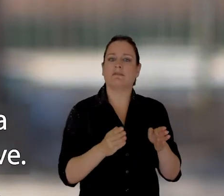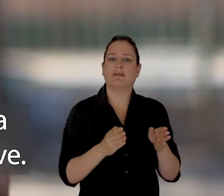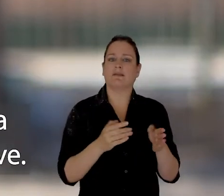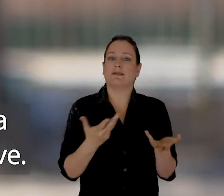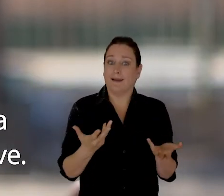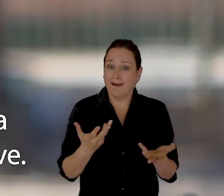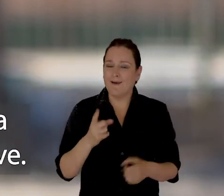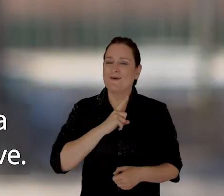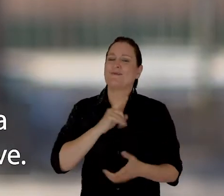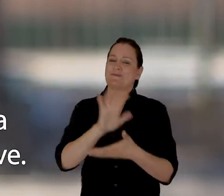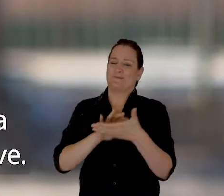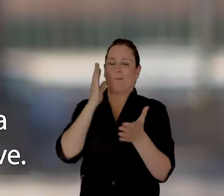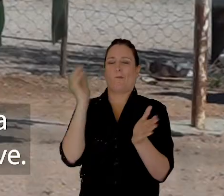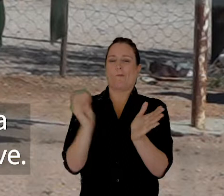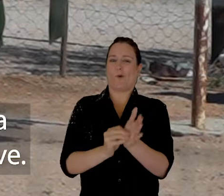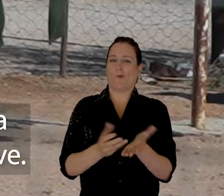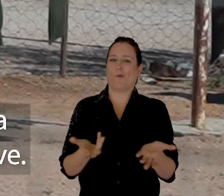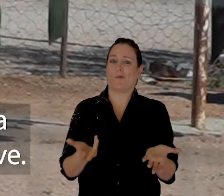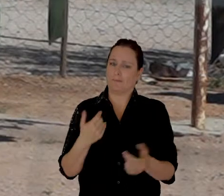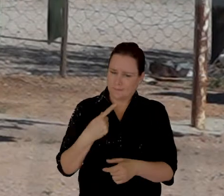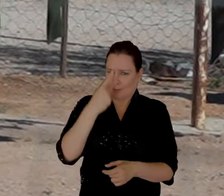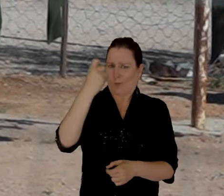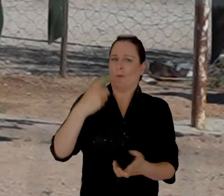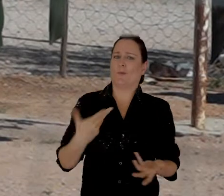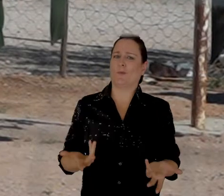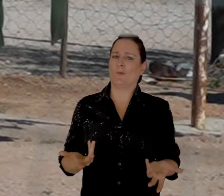hulle altijd ietsje vir jou vertel. Nou, jy moet moes nog geloof.